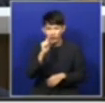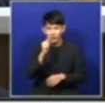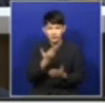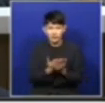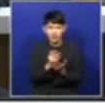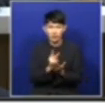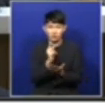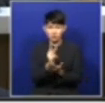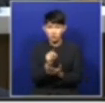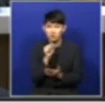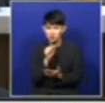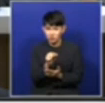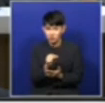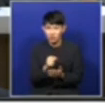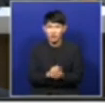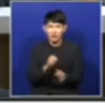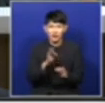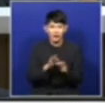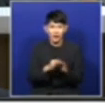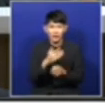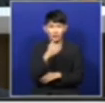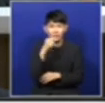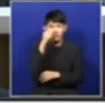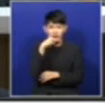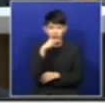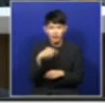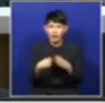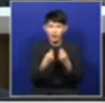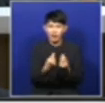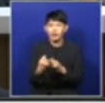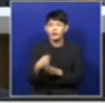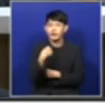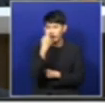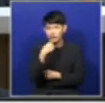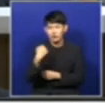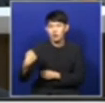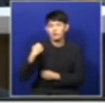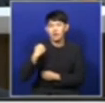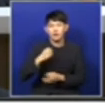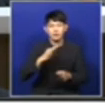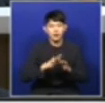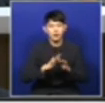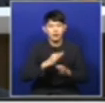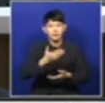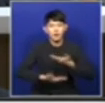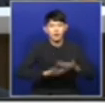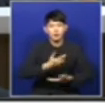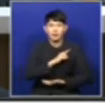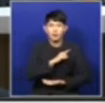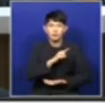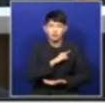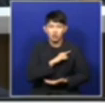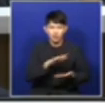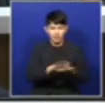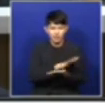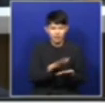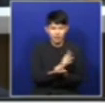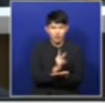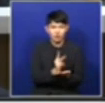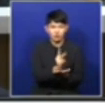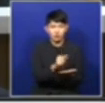ครั้งนี้เนี่ยธนาคารแห่งประเทศไทยให้อำนาจธนาคารพาณิชย์เป็นผู้ยื่นคำขอกู้